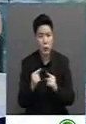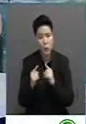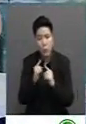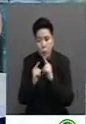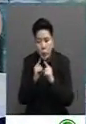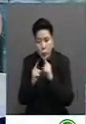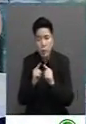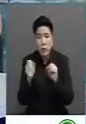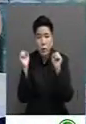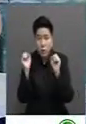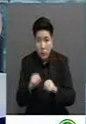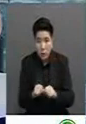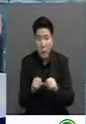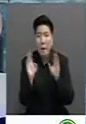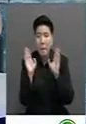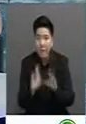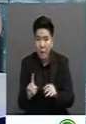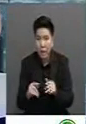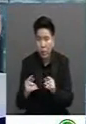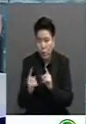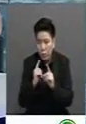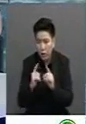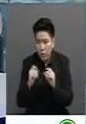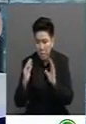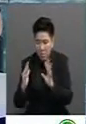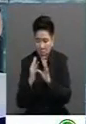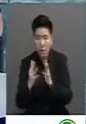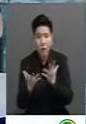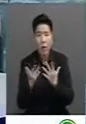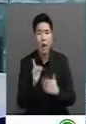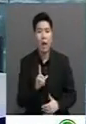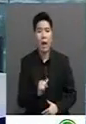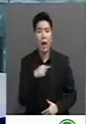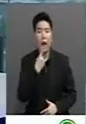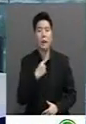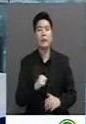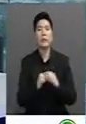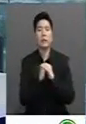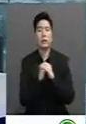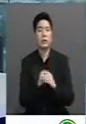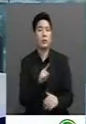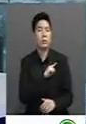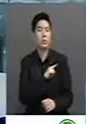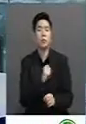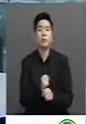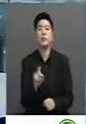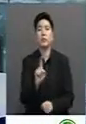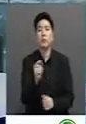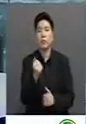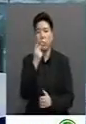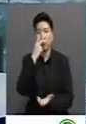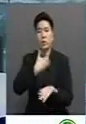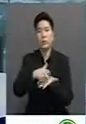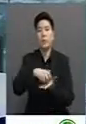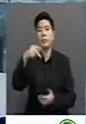จะมีโอกาสเกิดขึ้นได้ไหมหรือว่าโอกาสในการเผชิญหน้าจะมีซะมากกว่าที่สำคัญคือตัวกลางอย่างจีนจะทำหน้าที่ได้มากน้อยขนาดไหนนะคะติดตามกับ